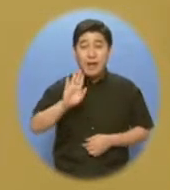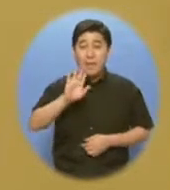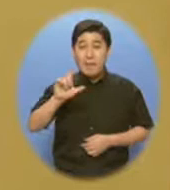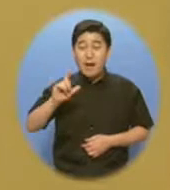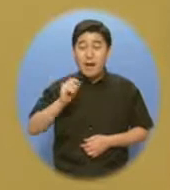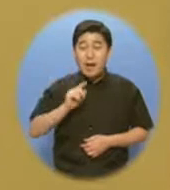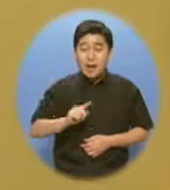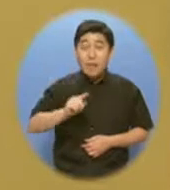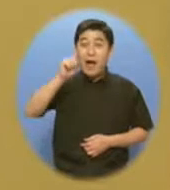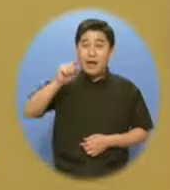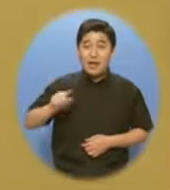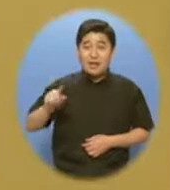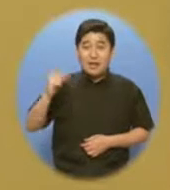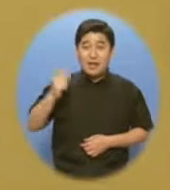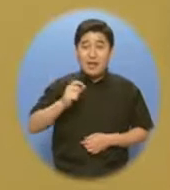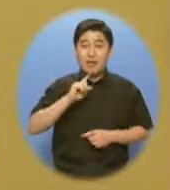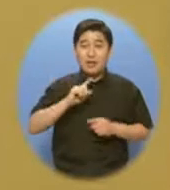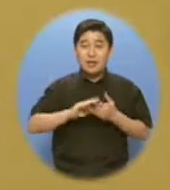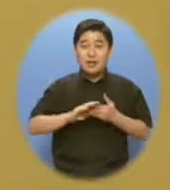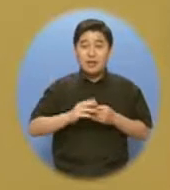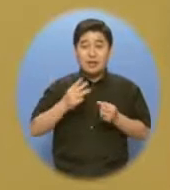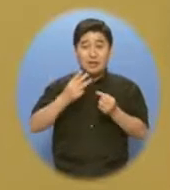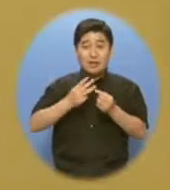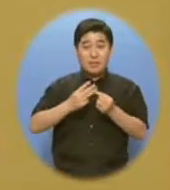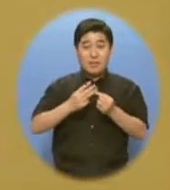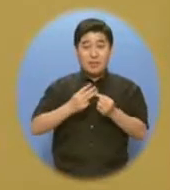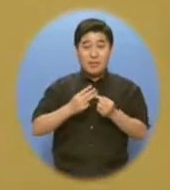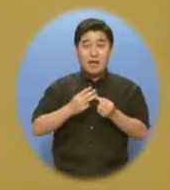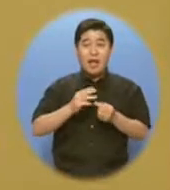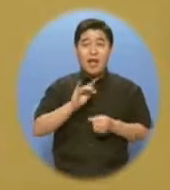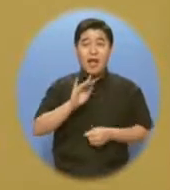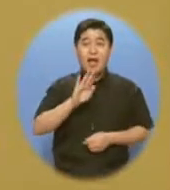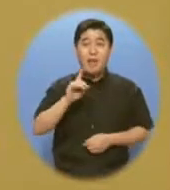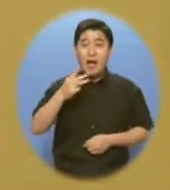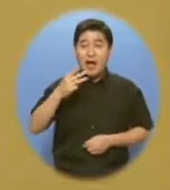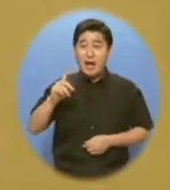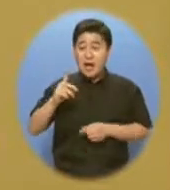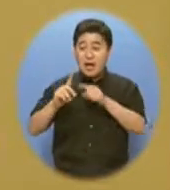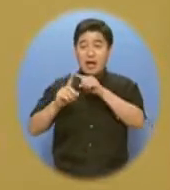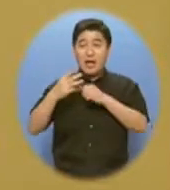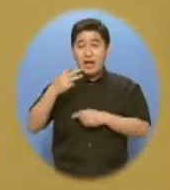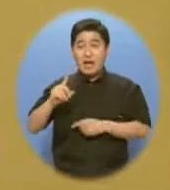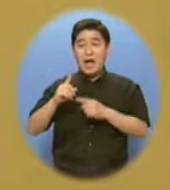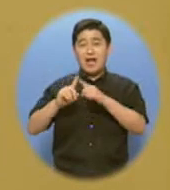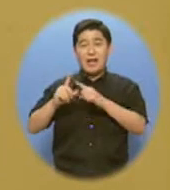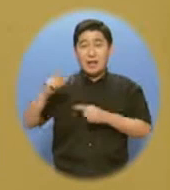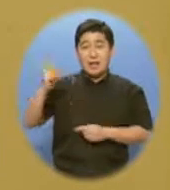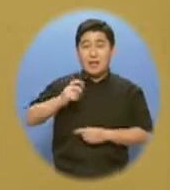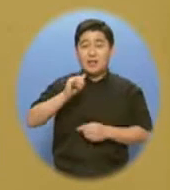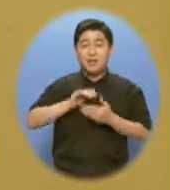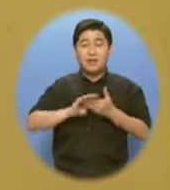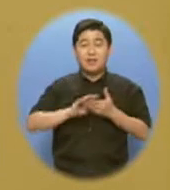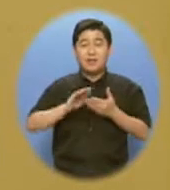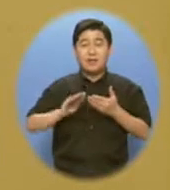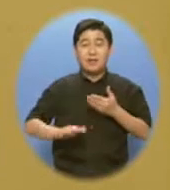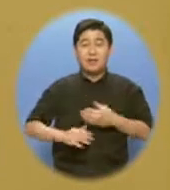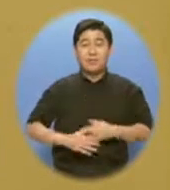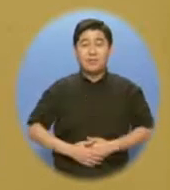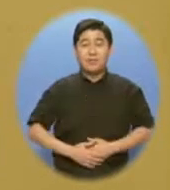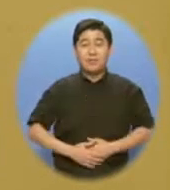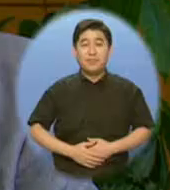그래서 해바라기. 그 다음에 세 번째는 해바라기. 어디 있는 것 같아요? 세 번째 라에